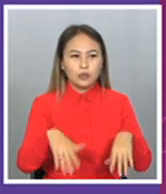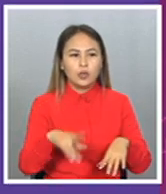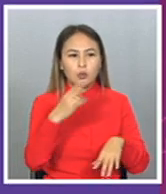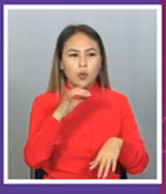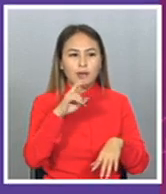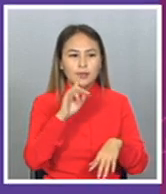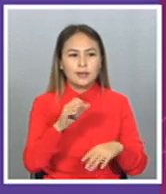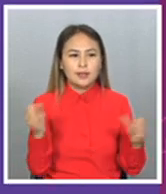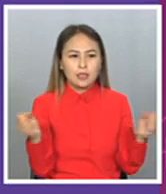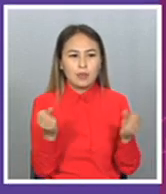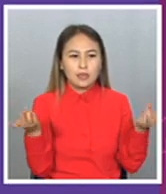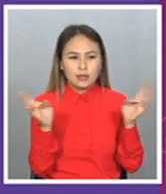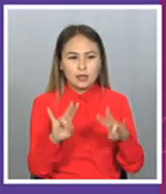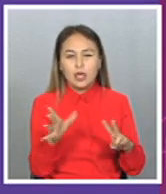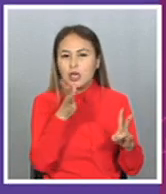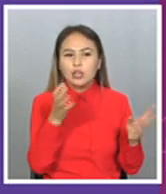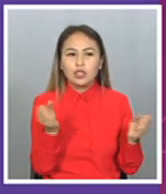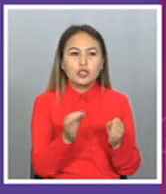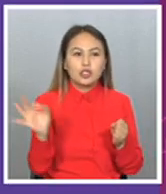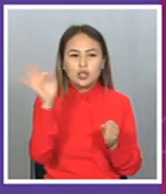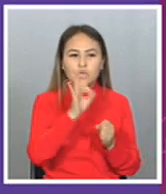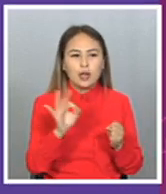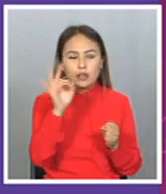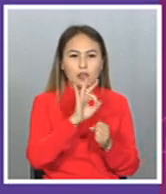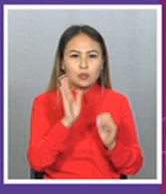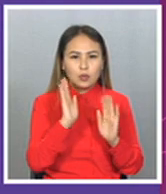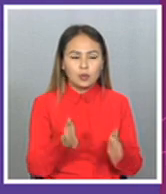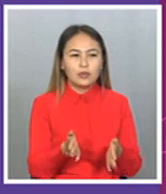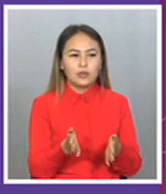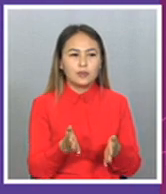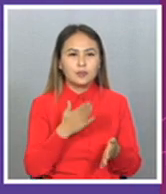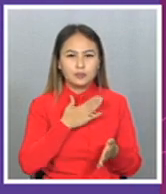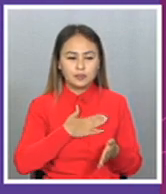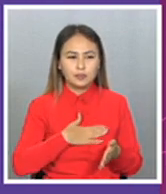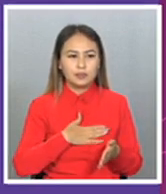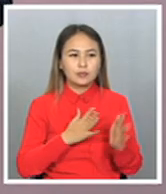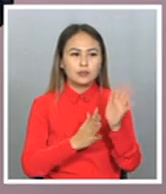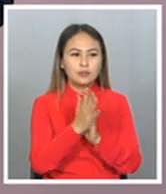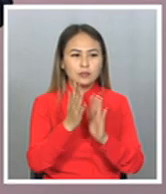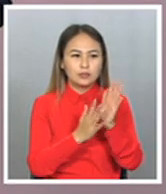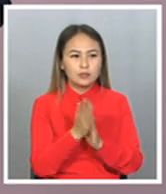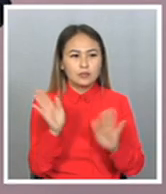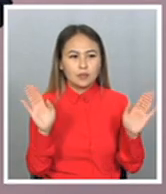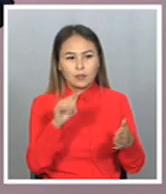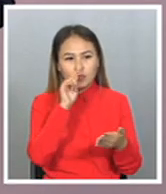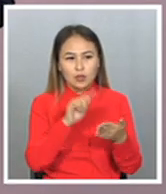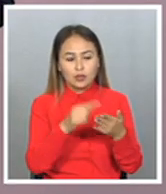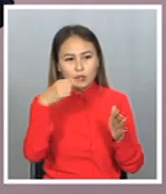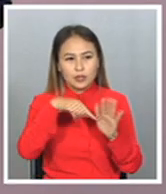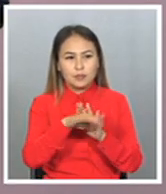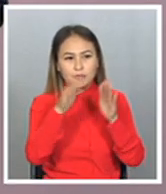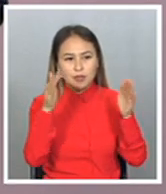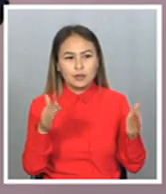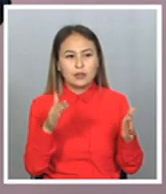Дуадақ қыста-қыстап қалса, қыз жайлы болады. Қамыс торғайы